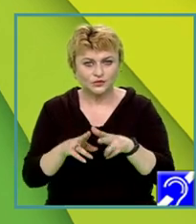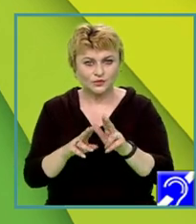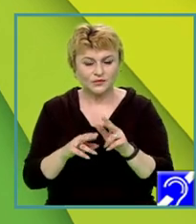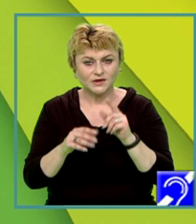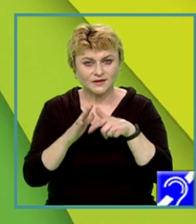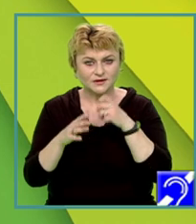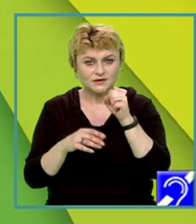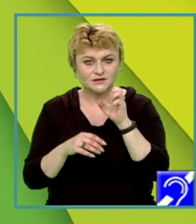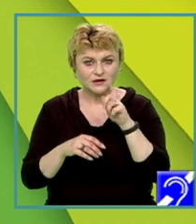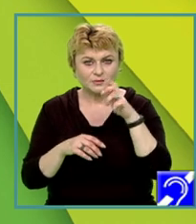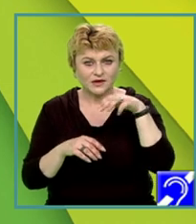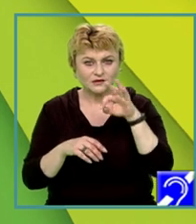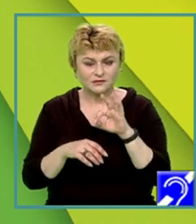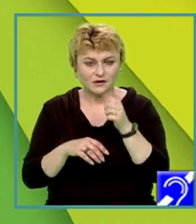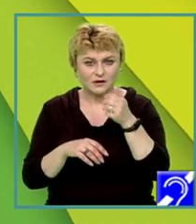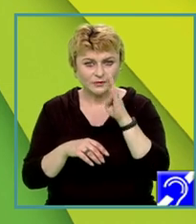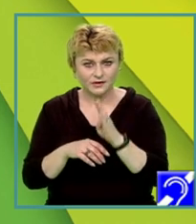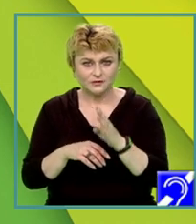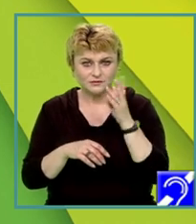segmentele ab bc